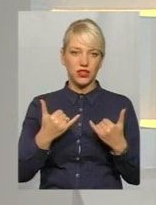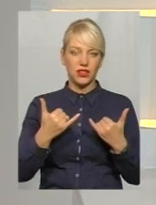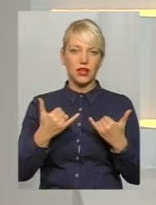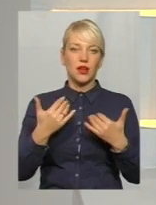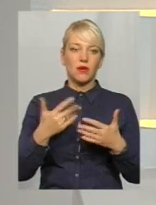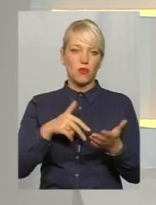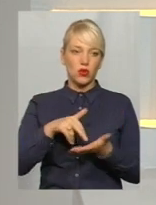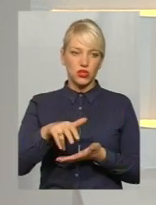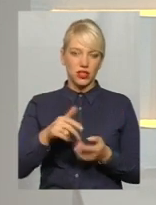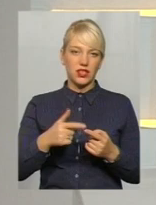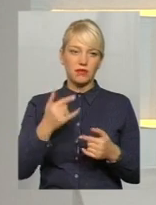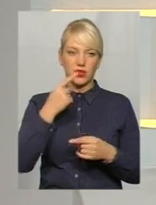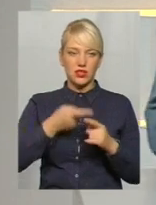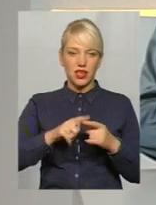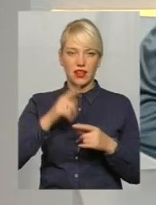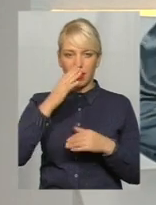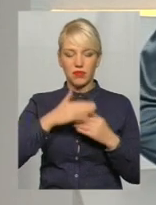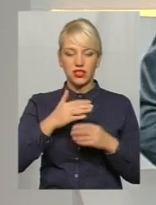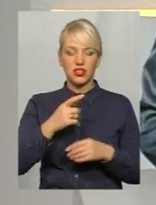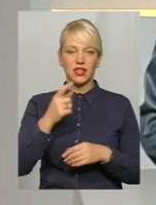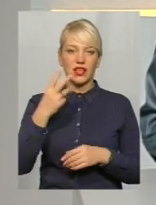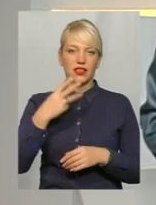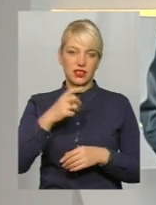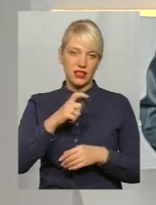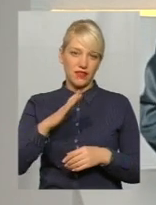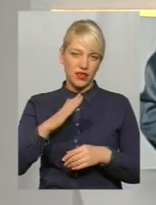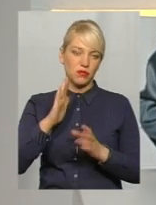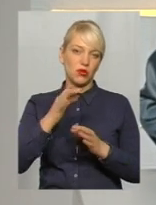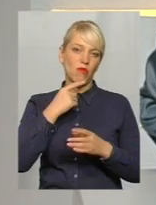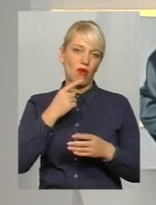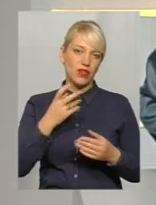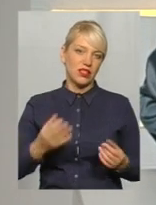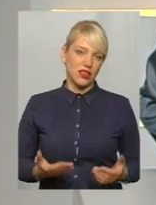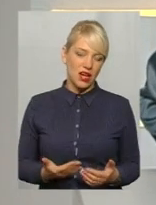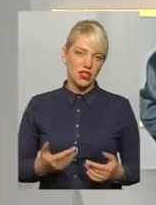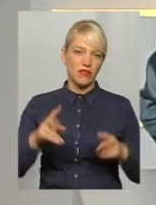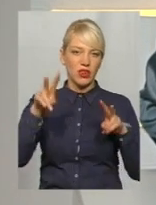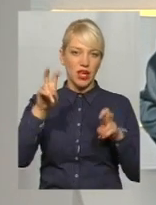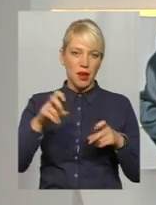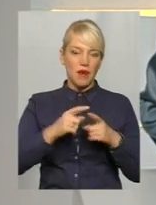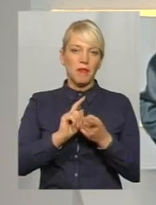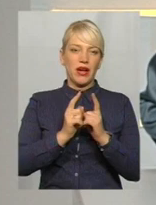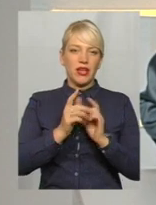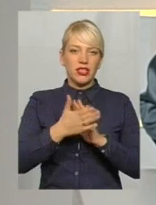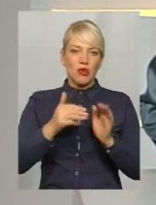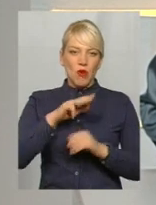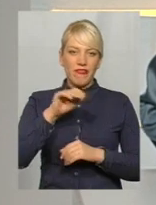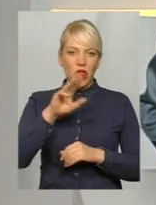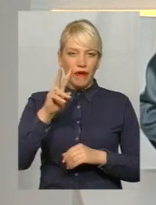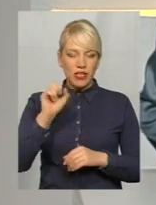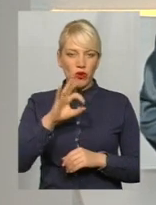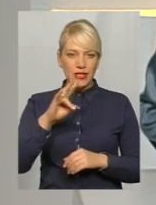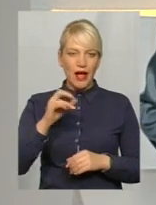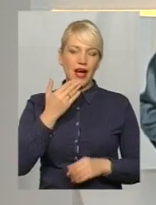які етапи вже сьогодні пройшли, про це найближчих півгодини у цій студії наживо говоримо в темі. Вітаю вас, я Анна Бендюк, переклад на жестову мову Оксани